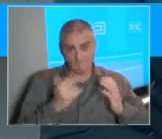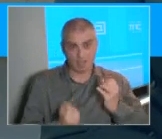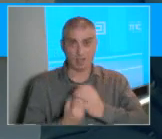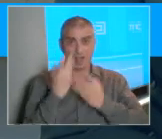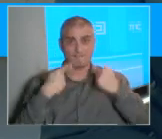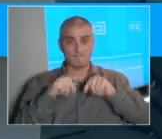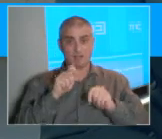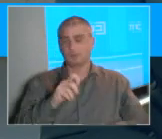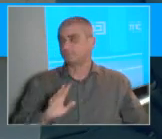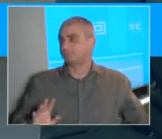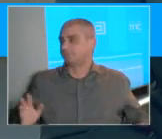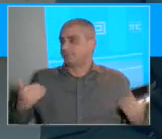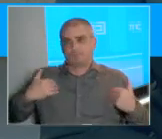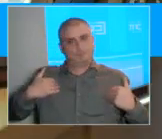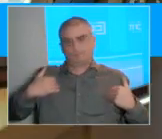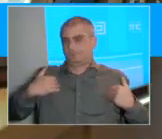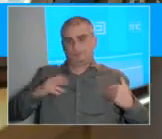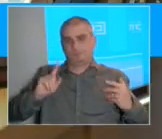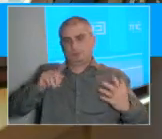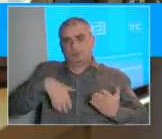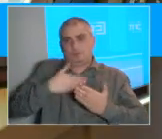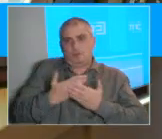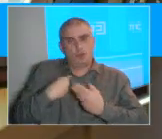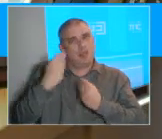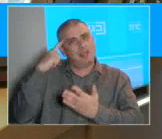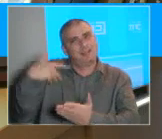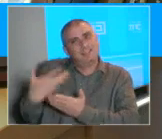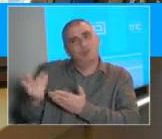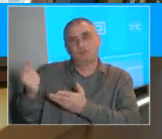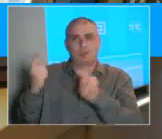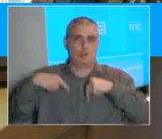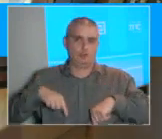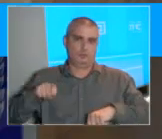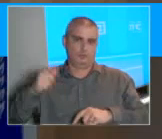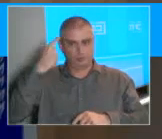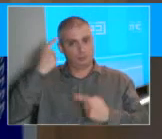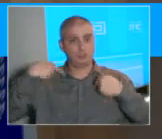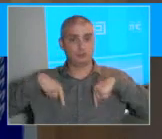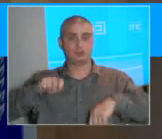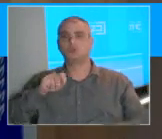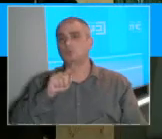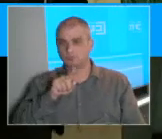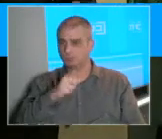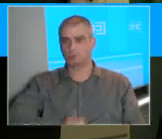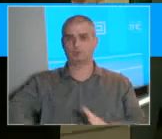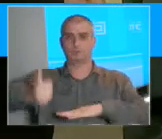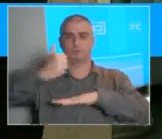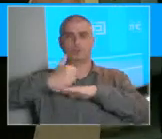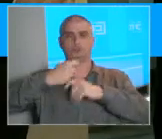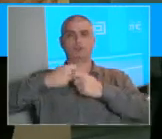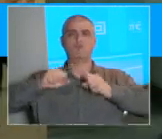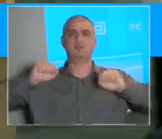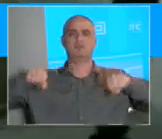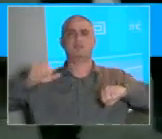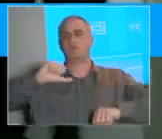לא בעמדה, אני לא בעמדה שמייעצת ליושב ראש הכנסת, ואת יודעת שיושב ראש הכנסת עומד בראש הגוף